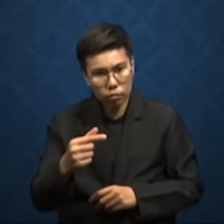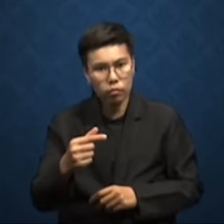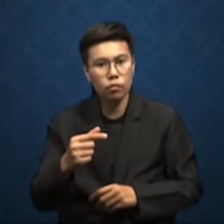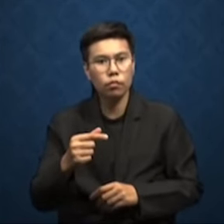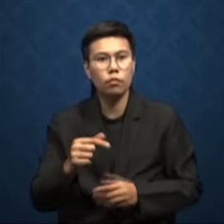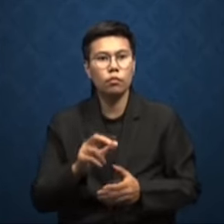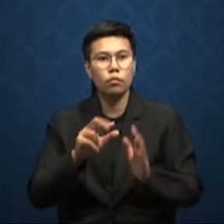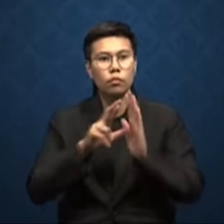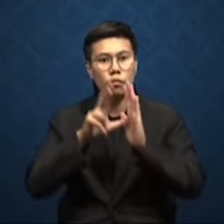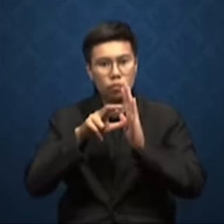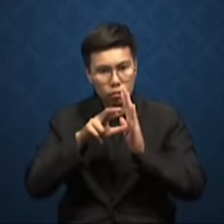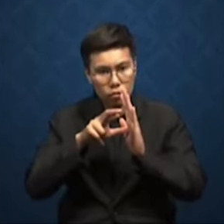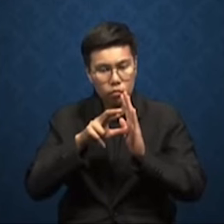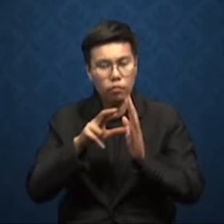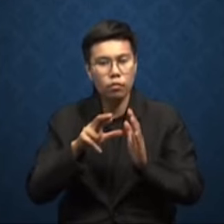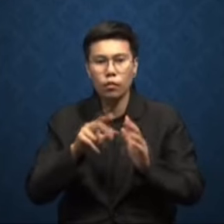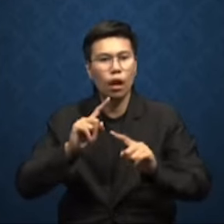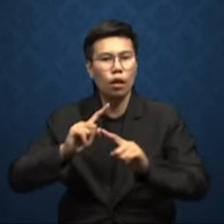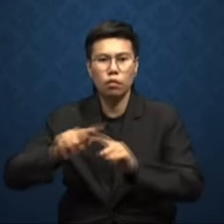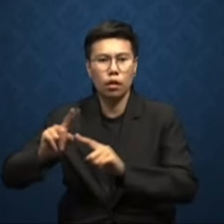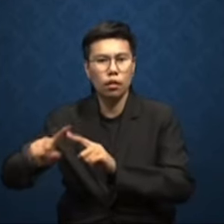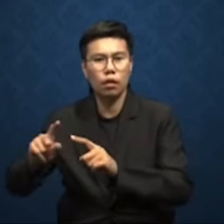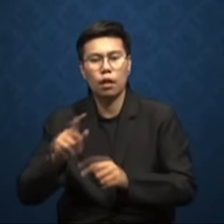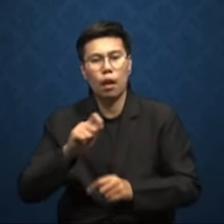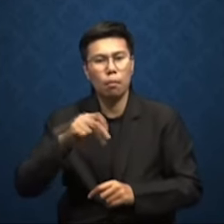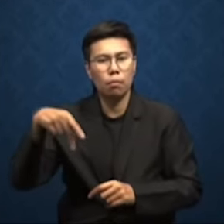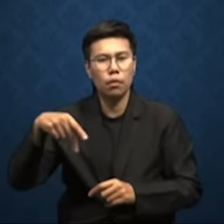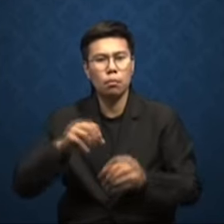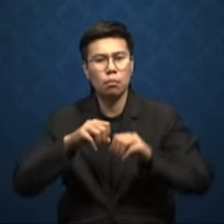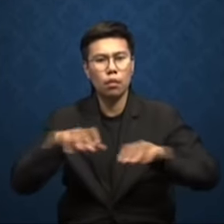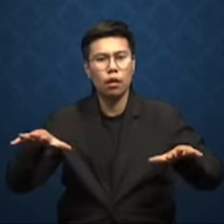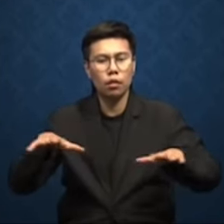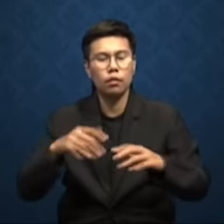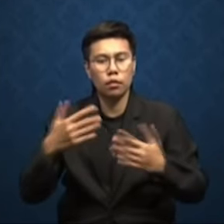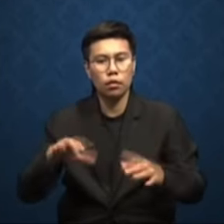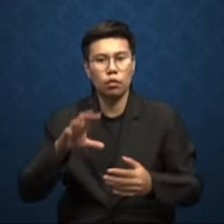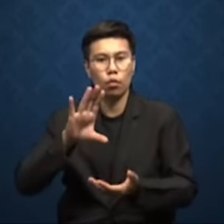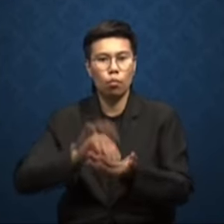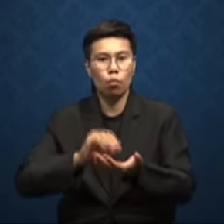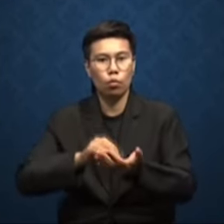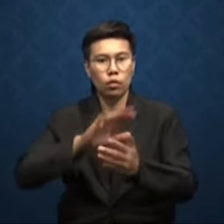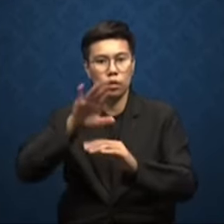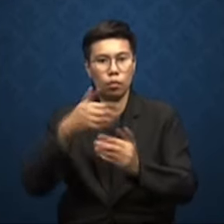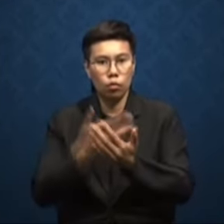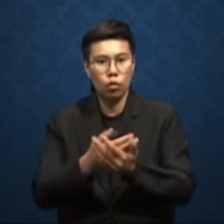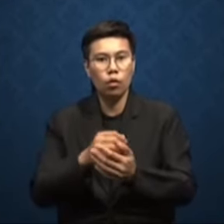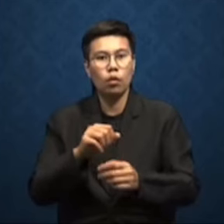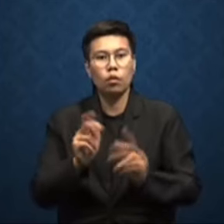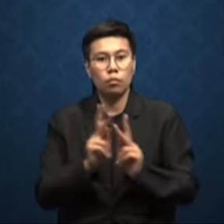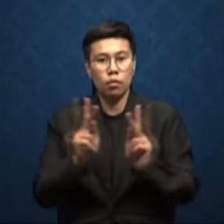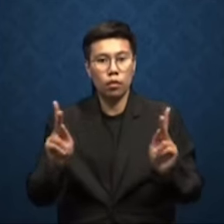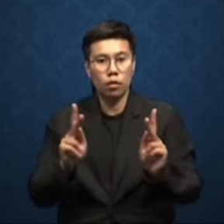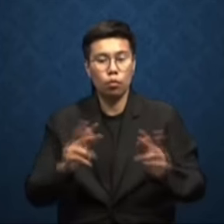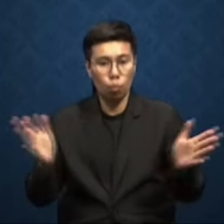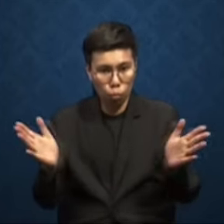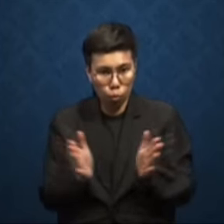หรือ TikTok หรืออะไรเยอะแยะไปหมดนะฮะแล้วก็ต้องดูว่าข้อมูลเหล่านี้นะครับกรรมาธิการเราเนี่ยก็รว